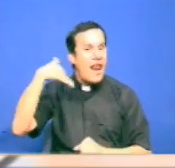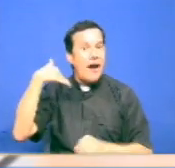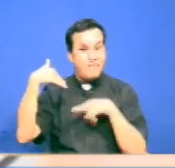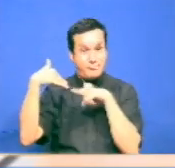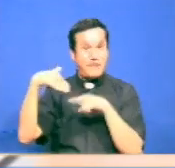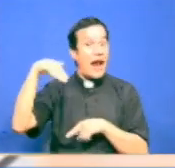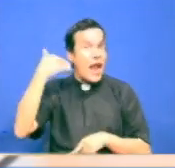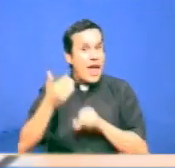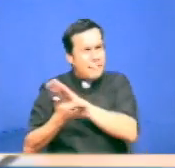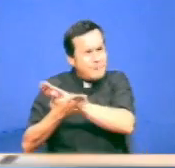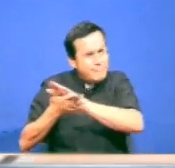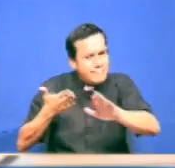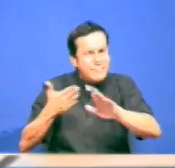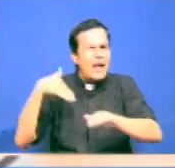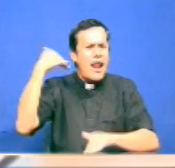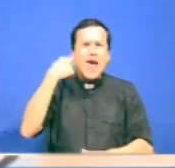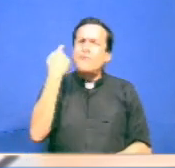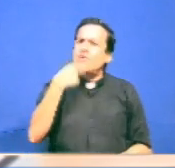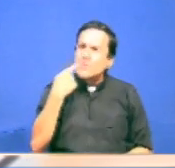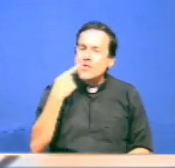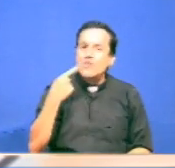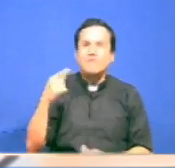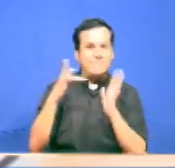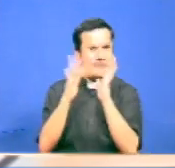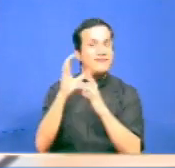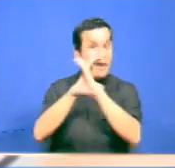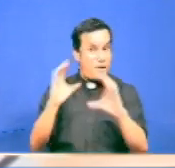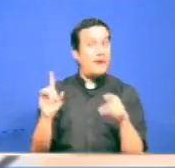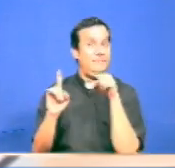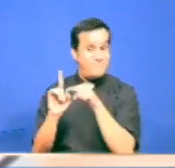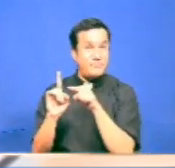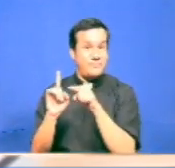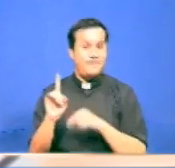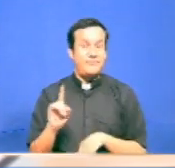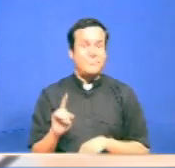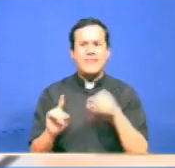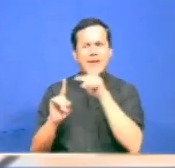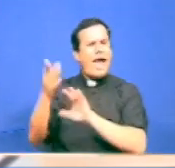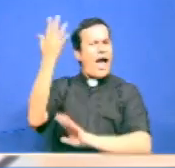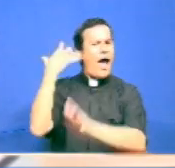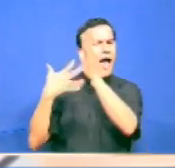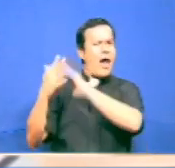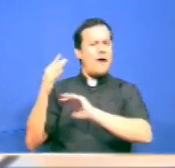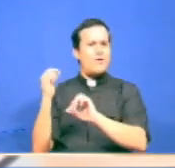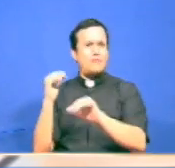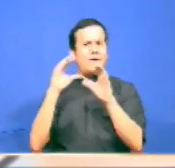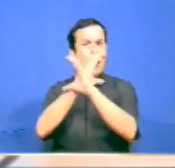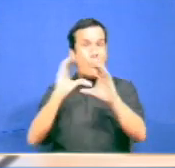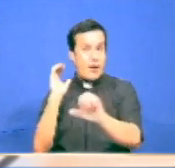Kristo. Huyo ameteuliwa tangu kabla ya kuumbwa ulimwengu,